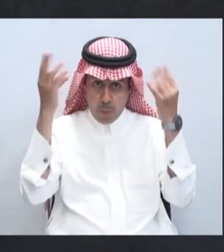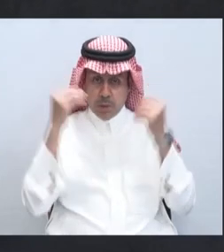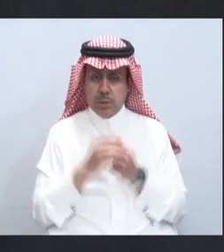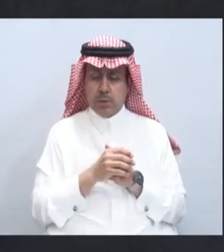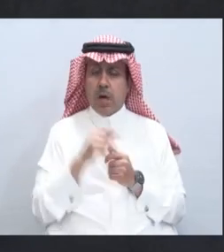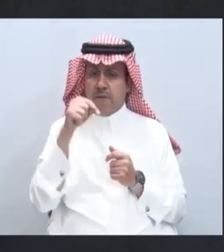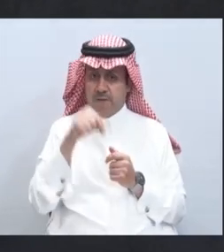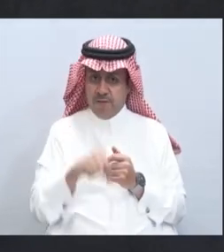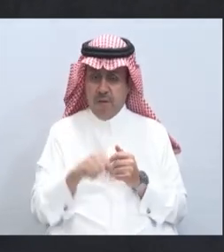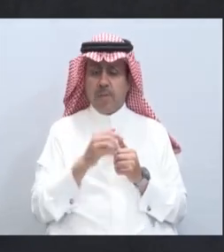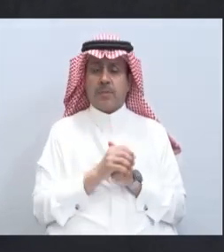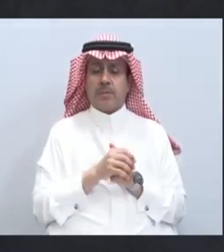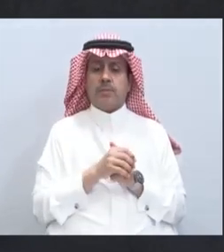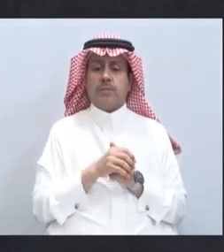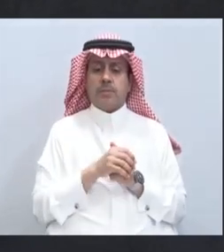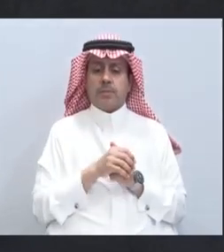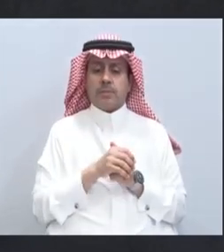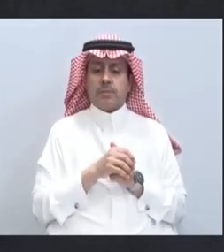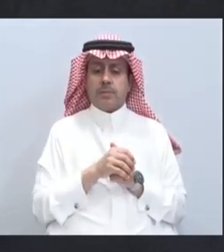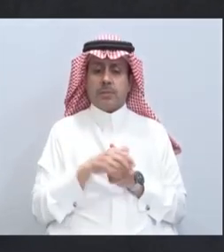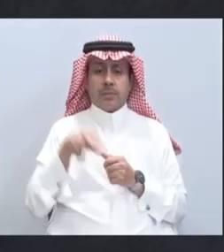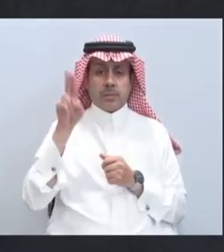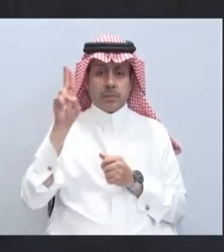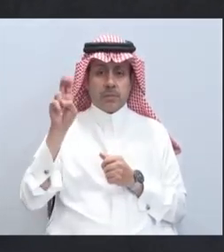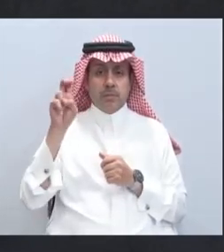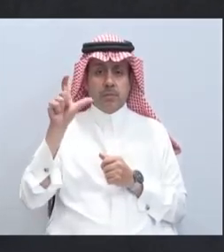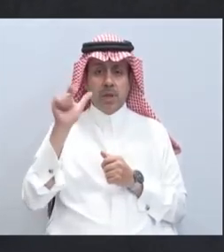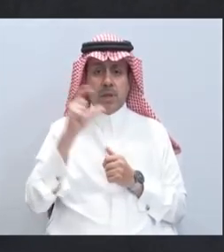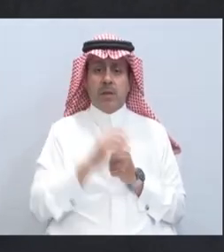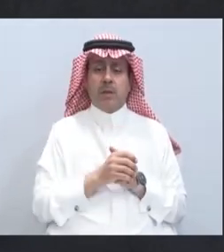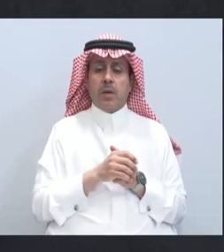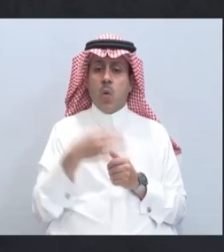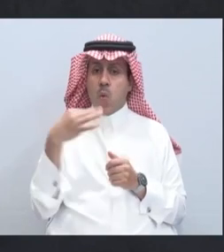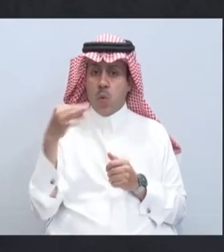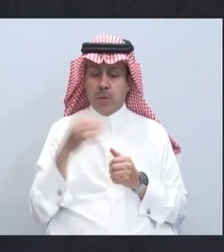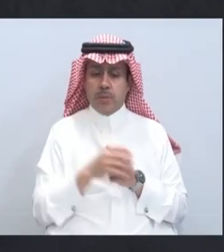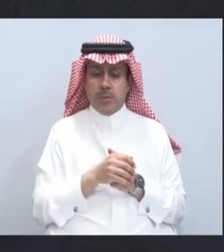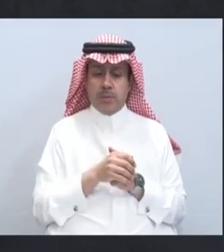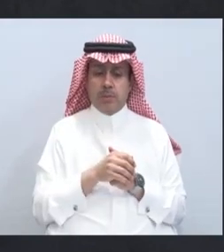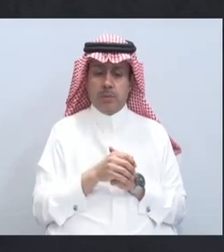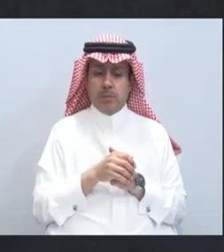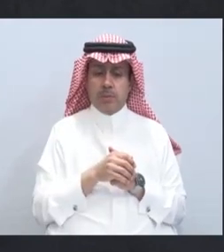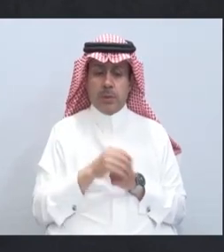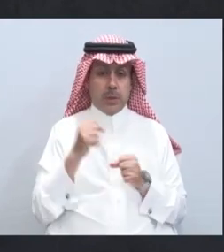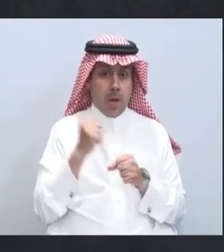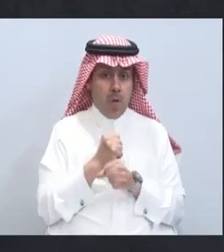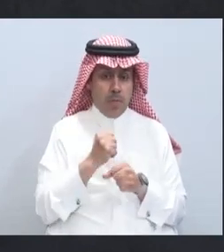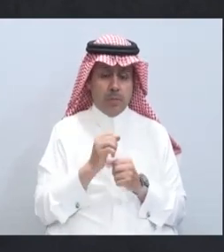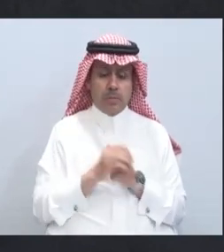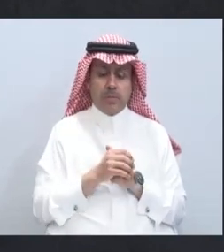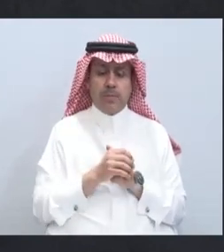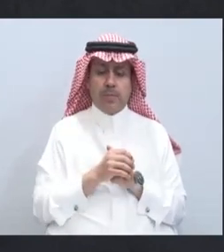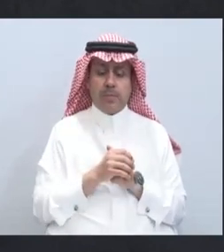المتواجده التي كانت التقليديه او ورقيه تقوم او